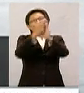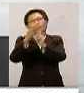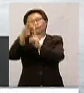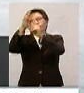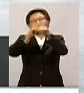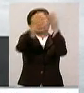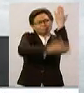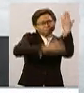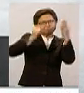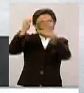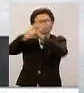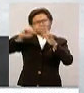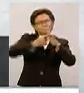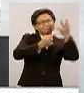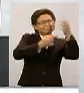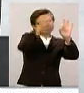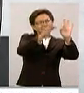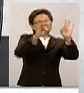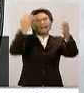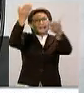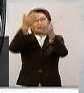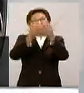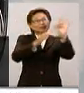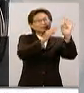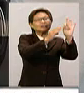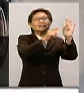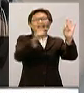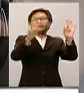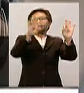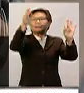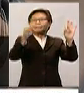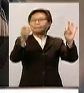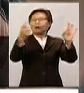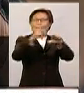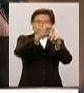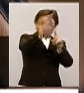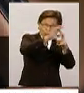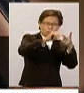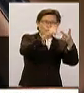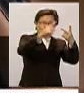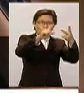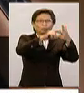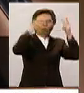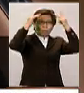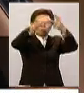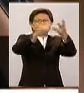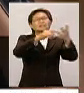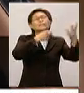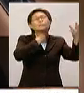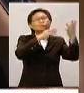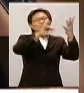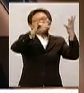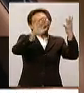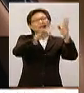seluruh negara bermula 19 September hingga 4 November ini, iaitu di Pulau Pinang, Kuala Lumpur, Kuantan, Ipoh, Johor